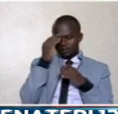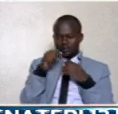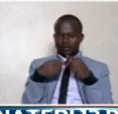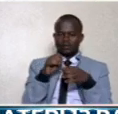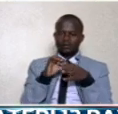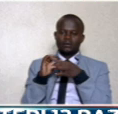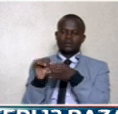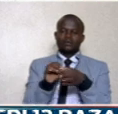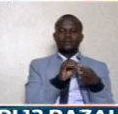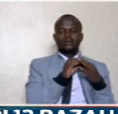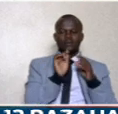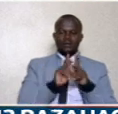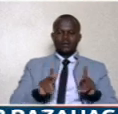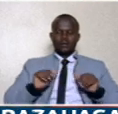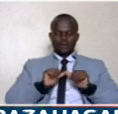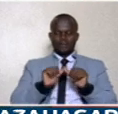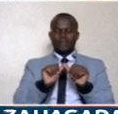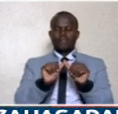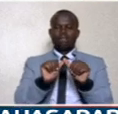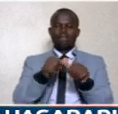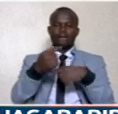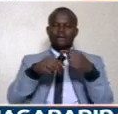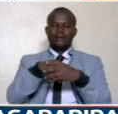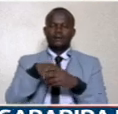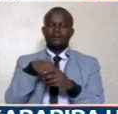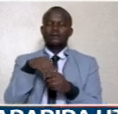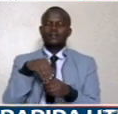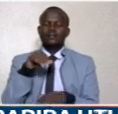urugendo, bityo amahoro arambye asagambe mu karere kacu.